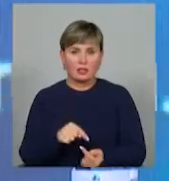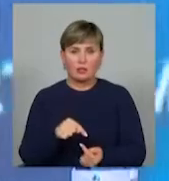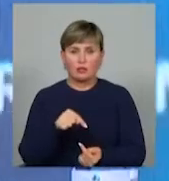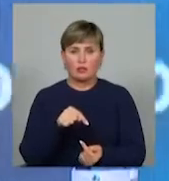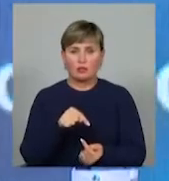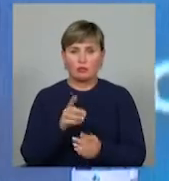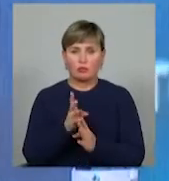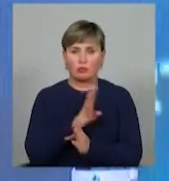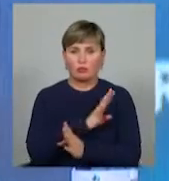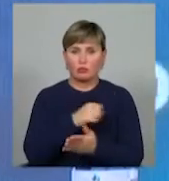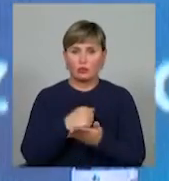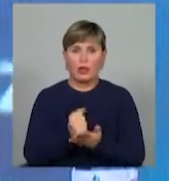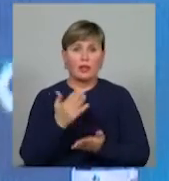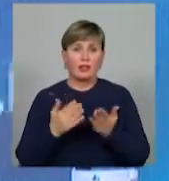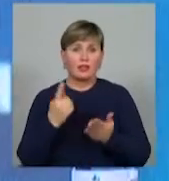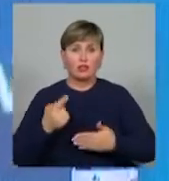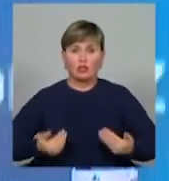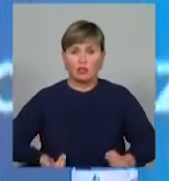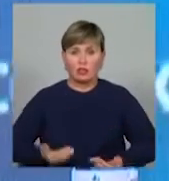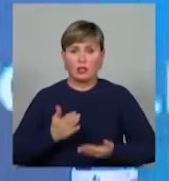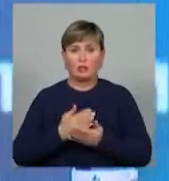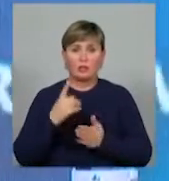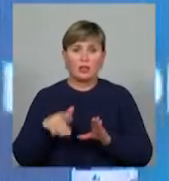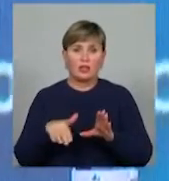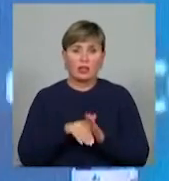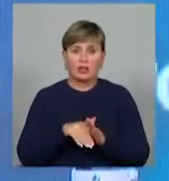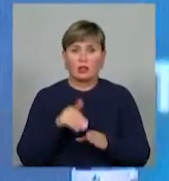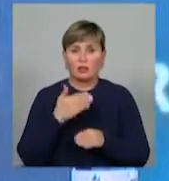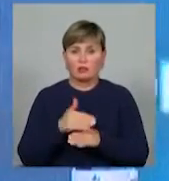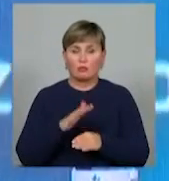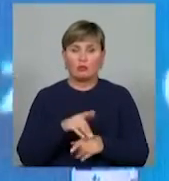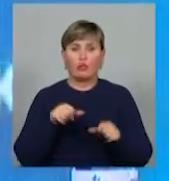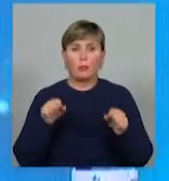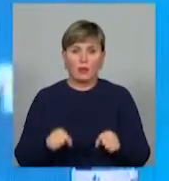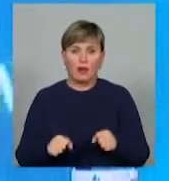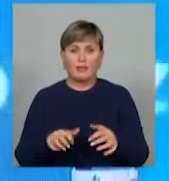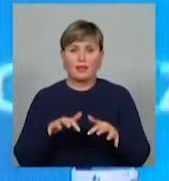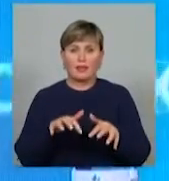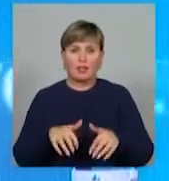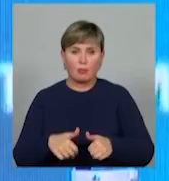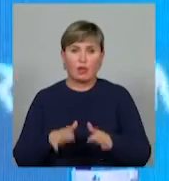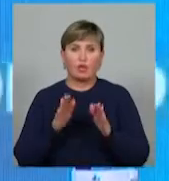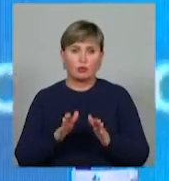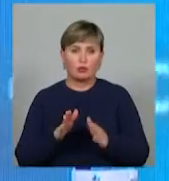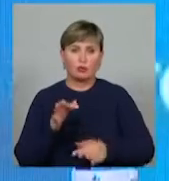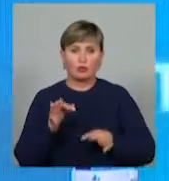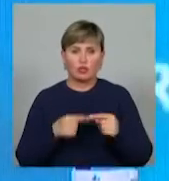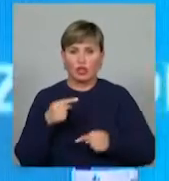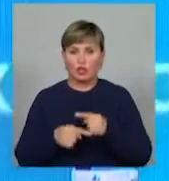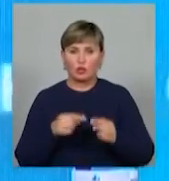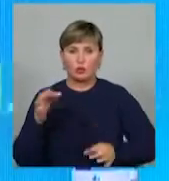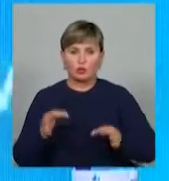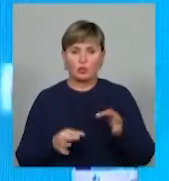если единственное жилье является предметом залога так ритор будет вправе его взять только в ходе судебного просто